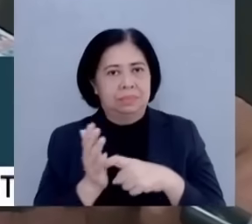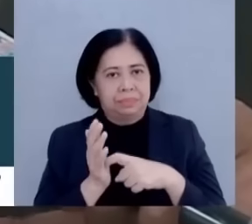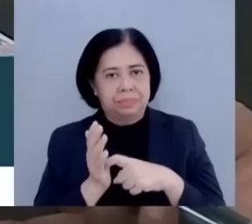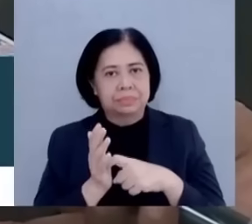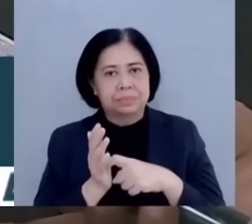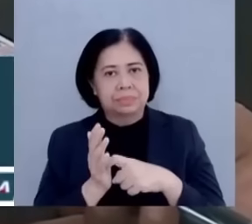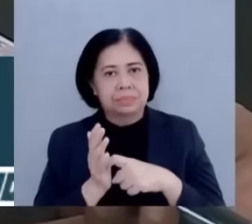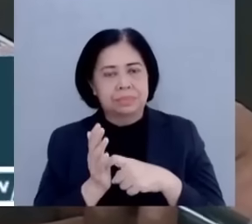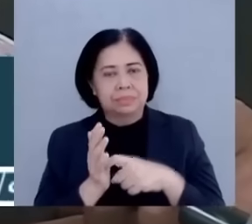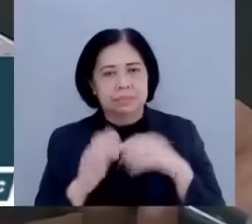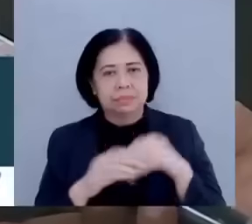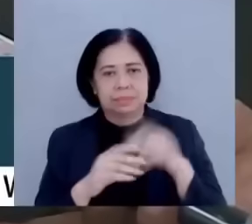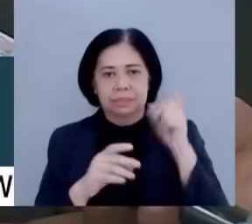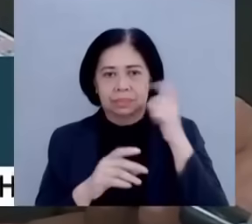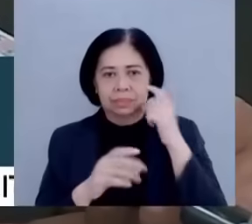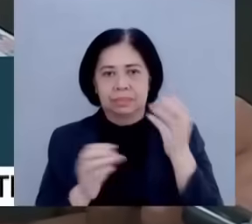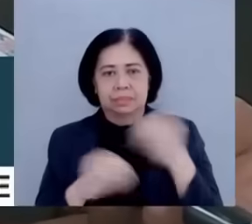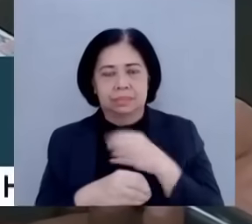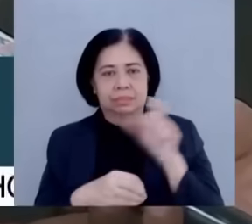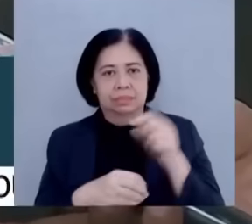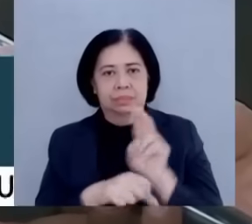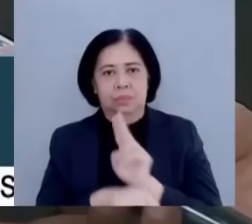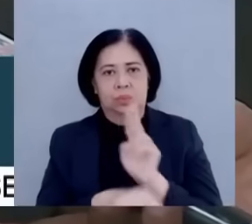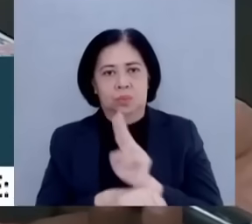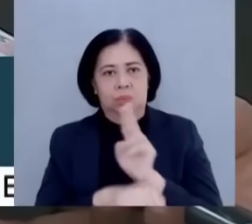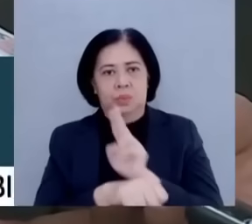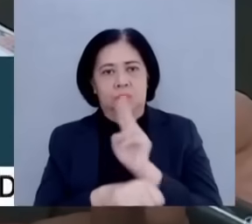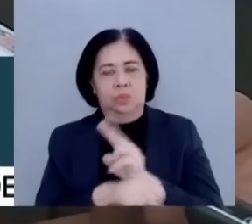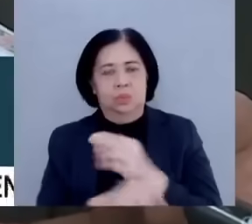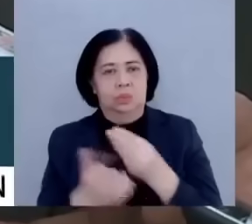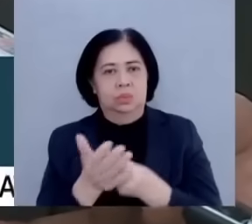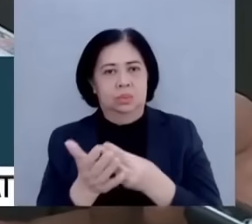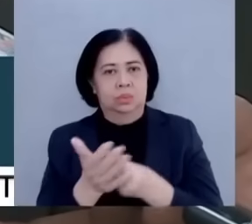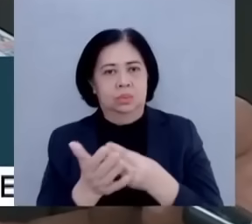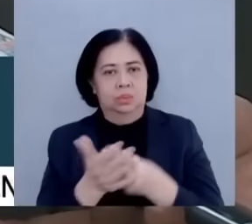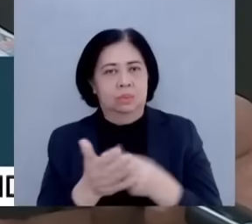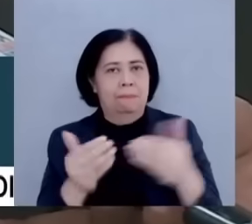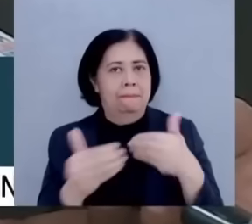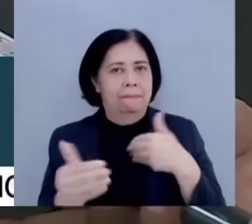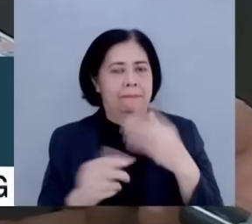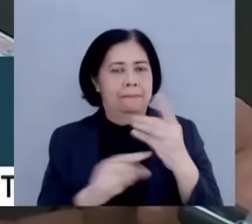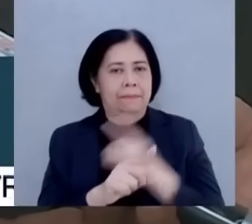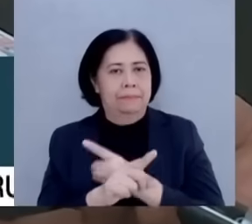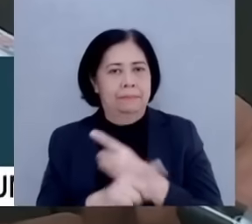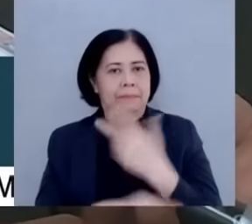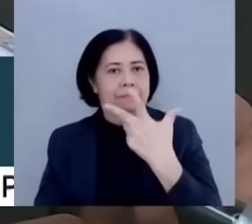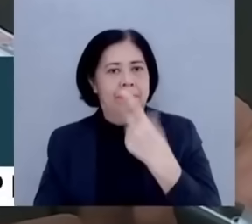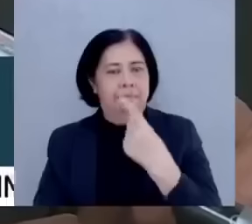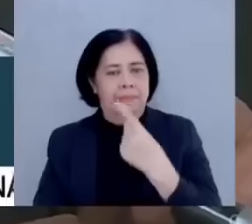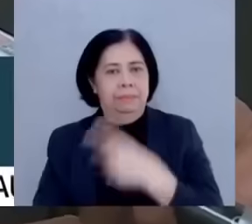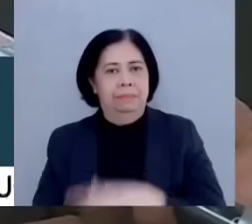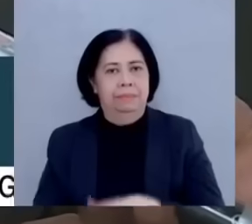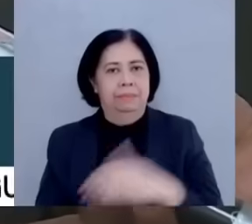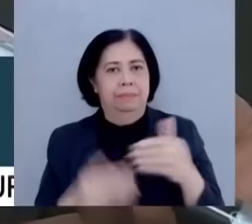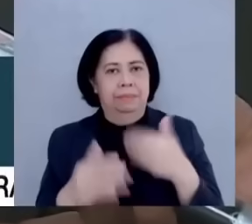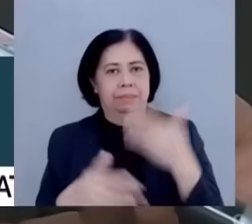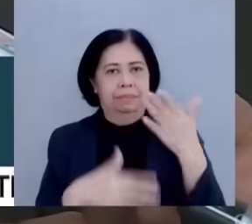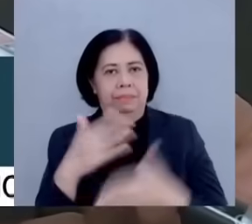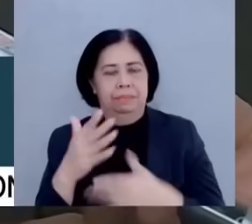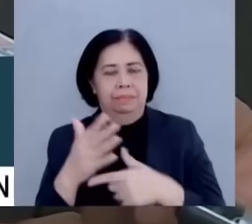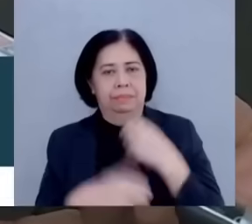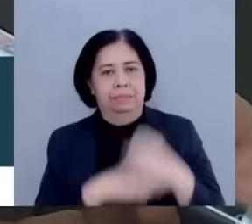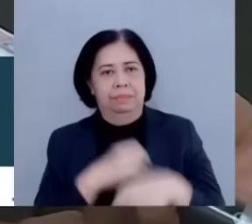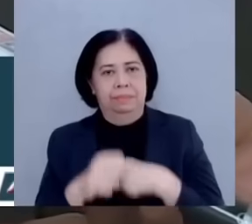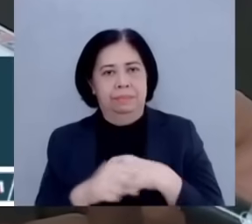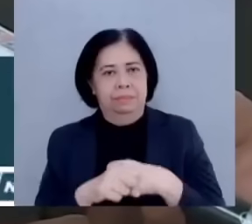in government offices, you have to utilize money before December 31, before the end of the year. So,